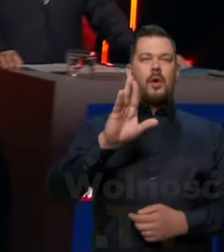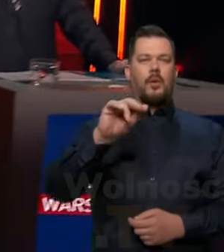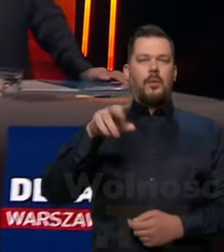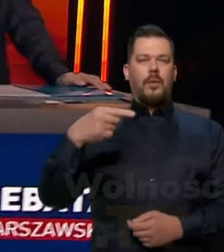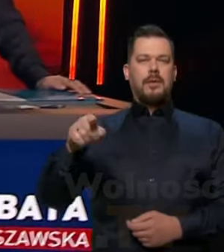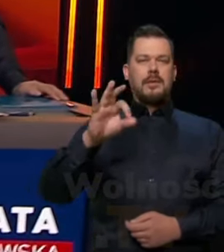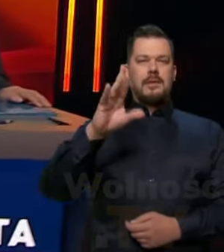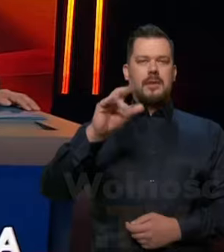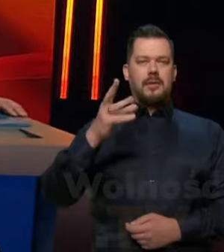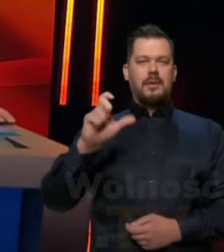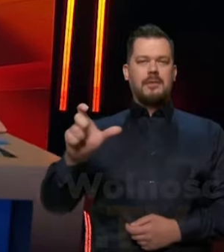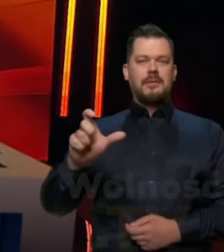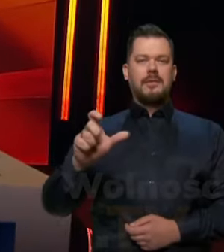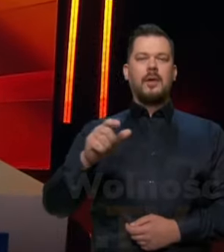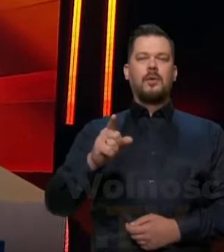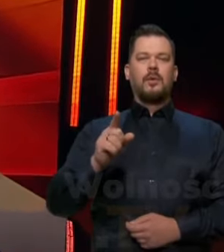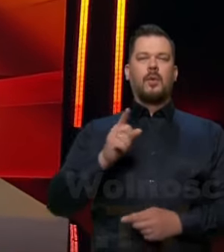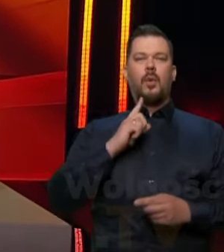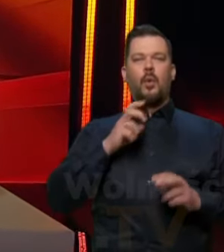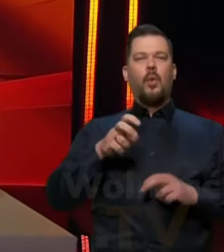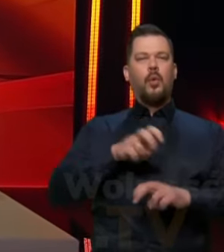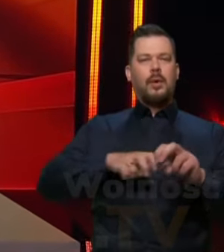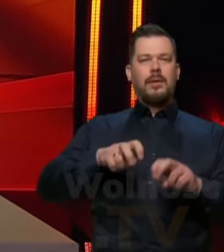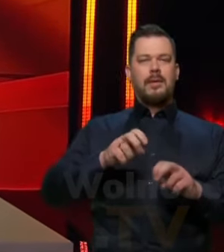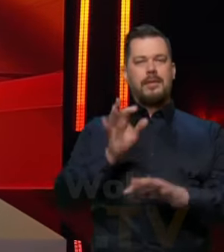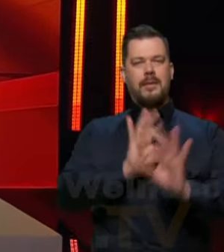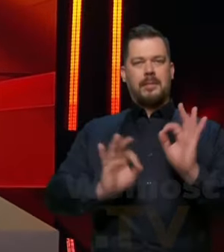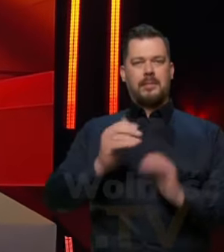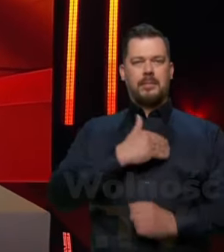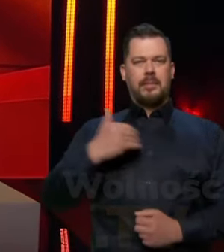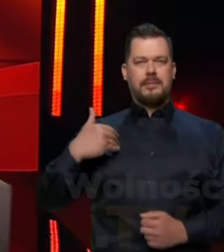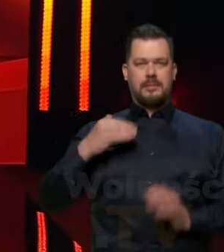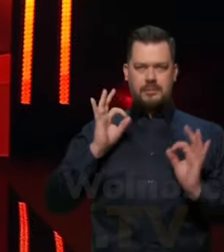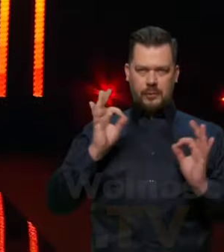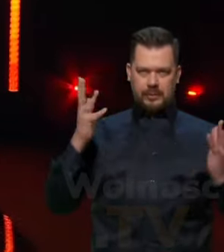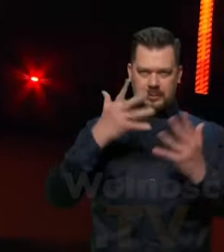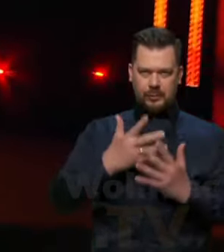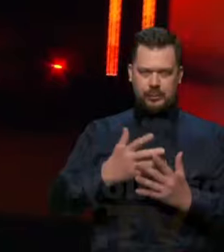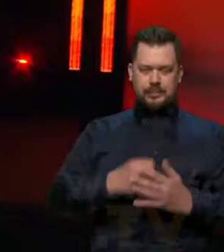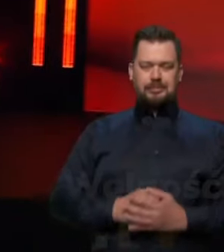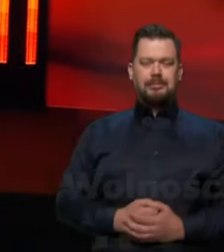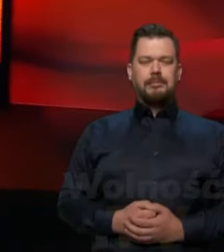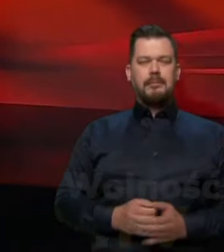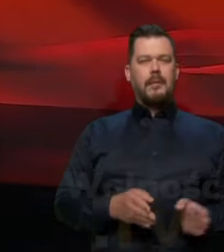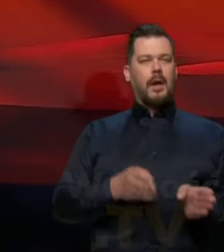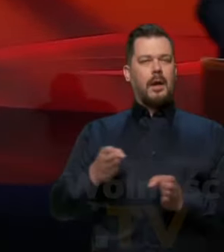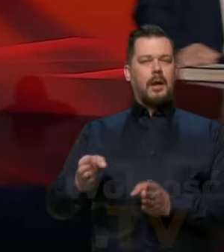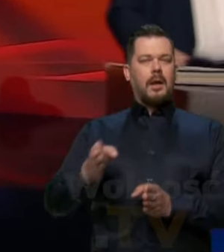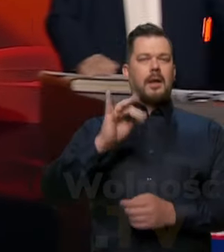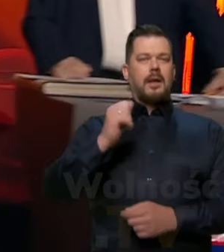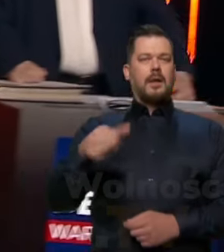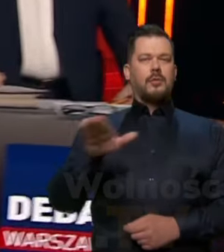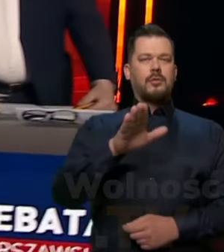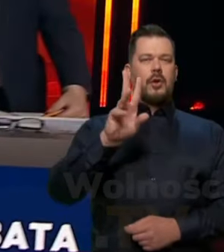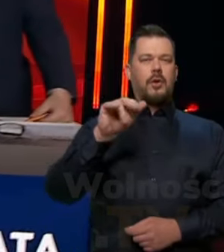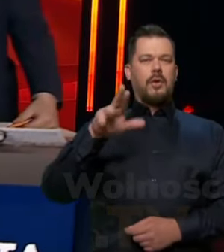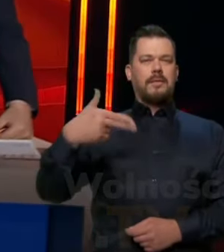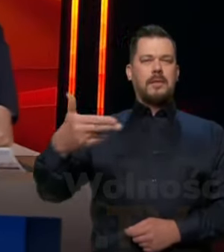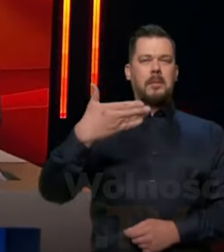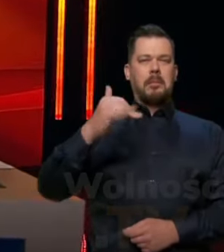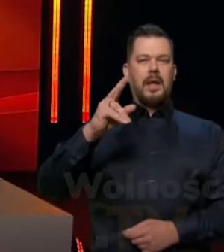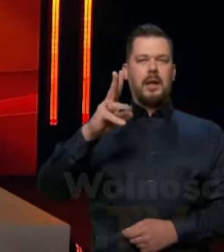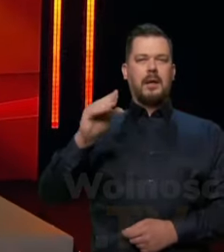Komitet Wyborczy Ruch Naprawy Polski. Dobry wieczór państwu. Jest z nami także pan Janusz Korwin-Mikke, Komitet